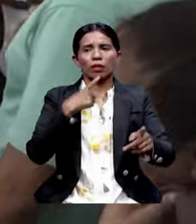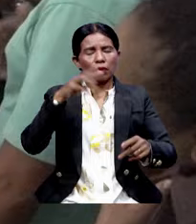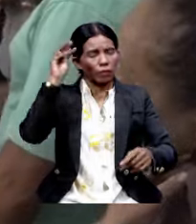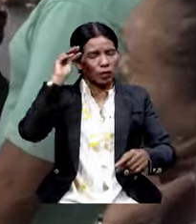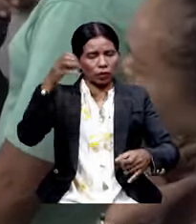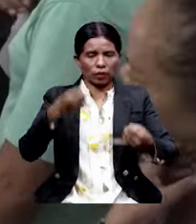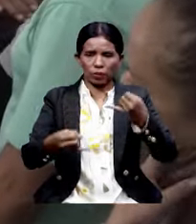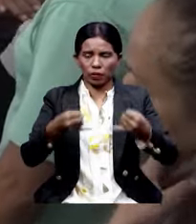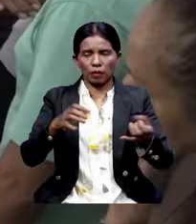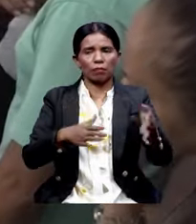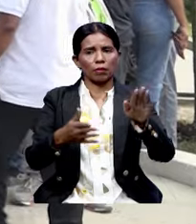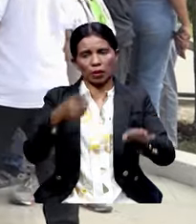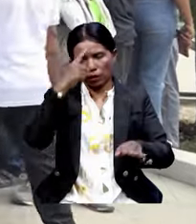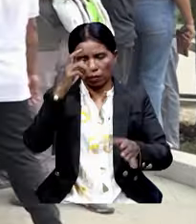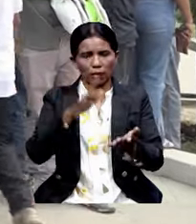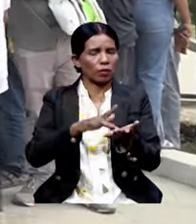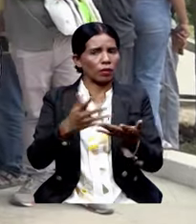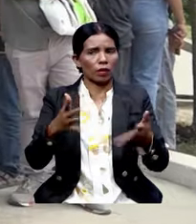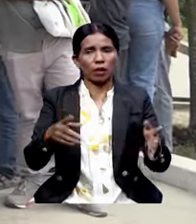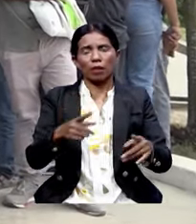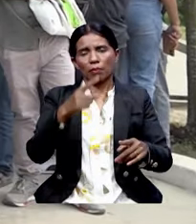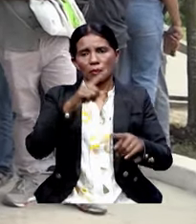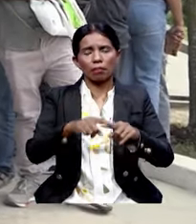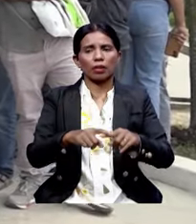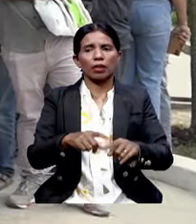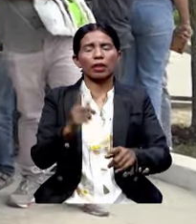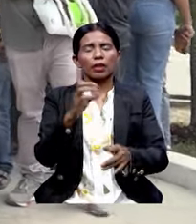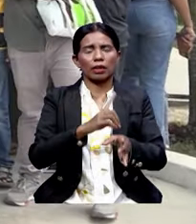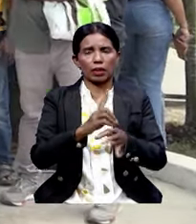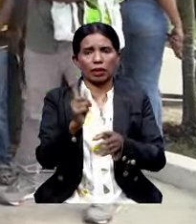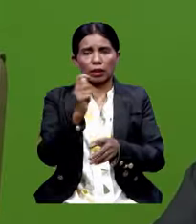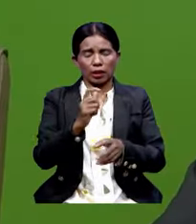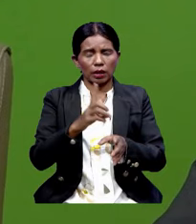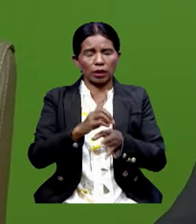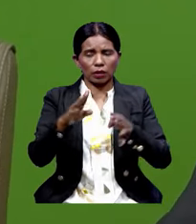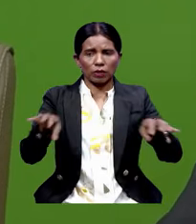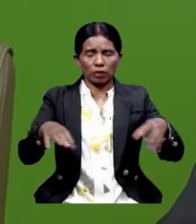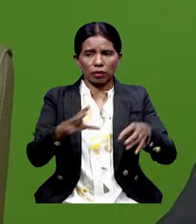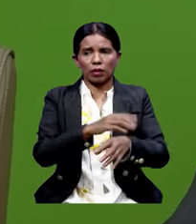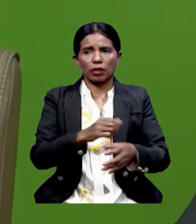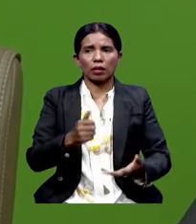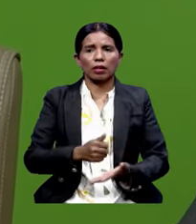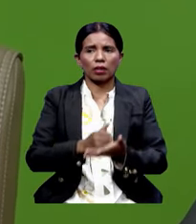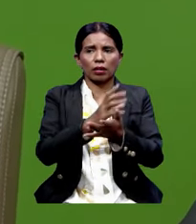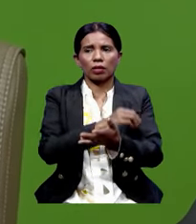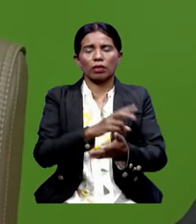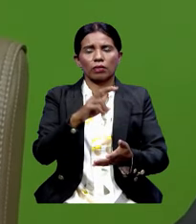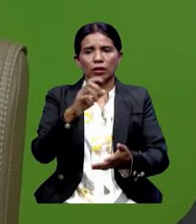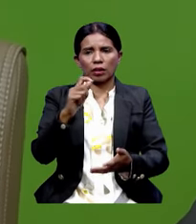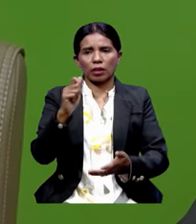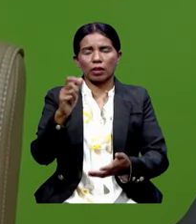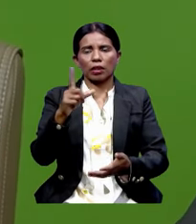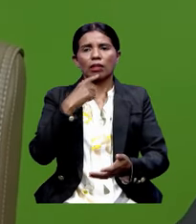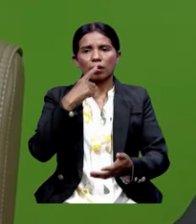Justisa mate tanba ai-moruk laiha. Mai bei hater sane Direktur Servisu Apoyu Diagnostiku Terapeutiku Vidal de Jesus